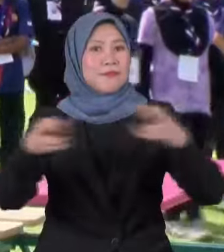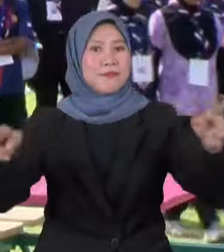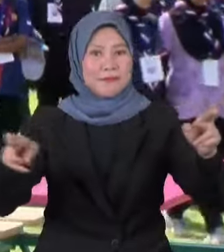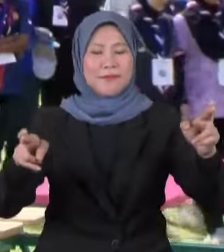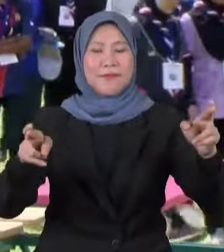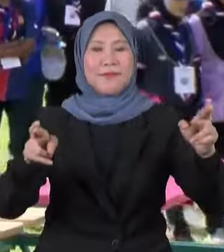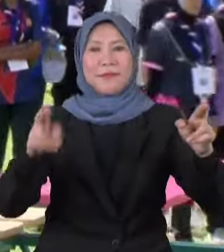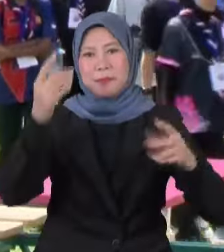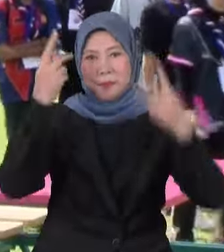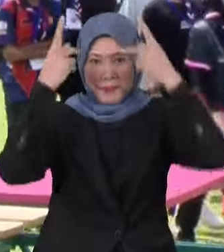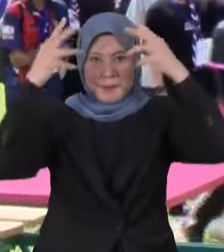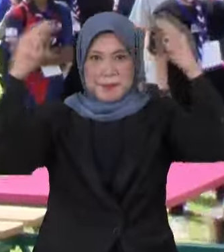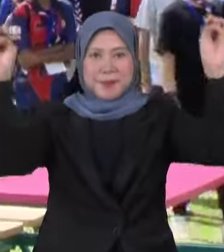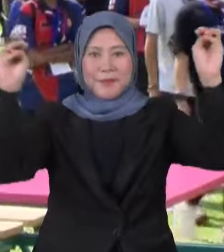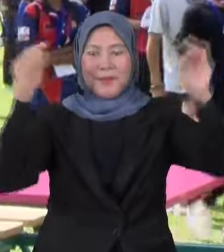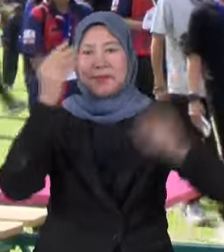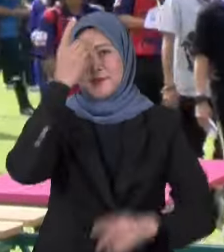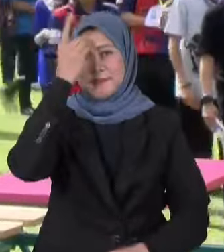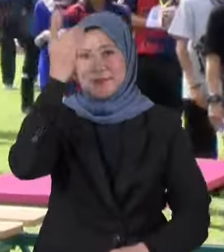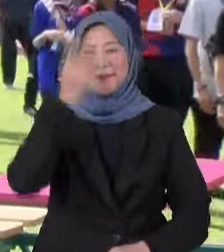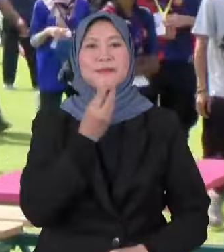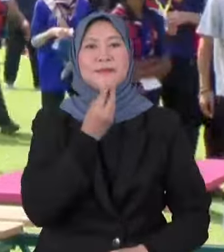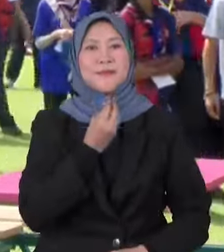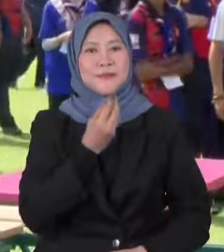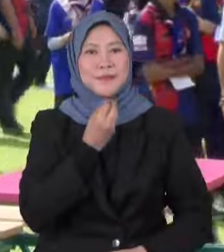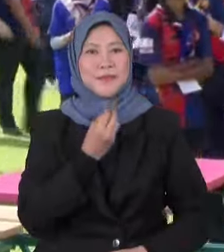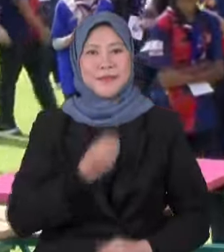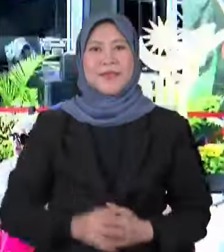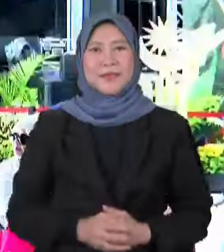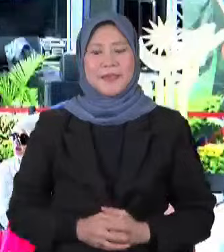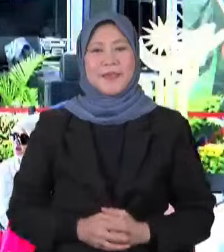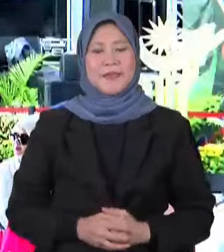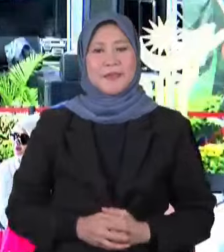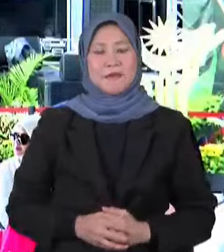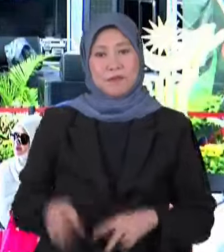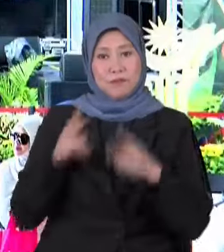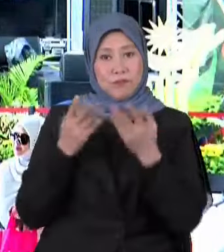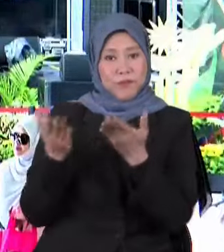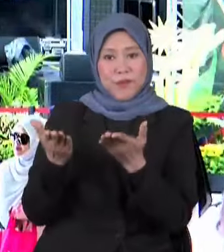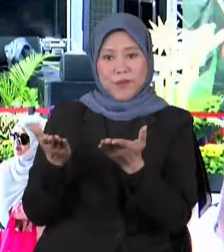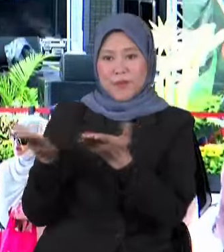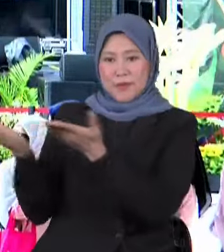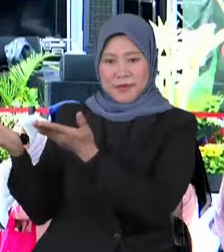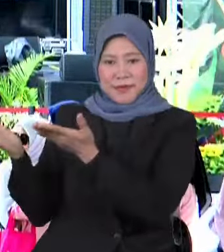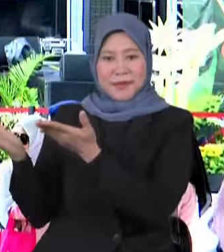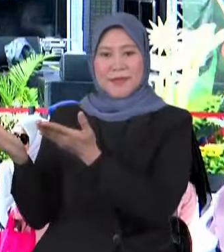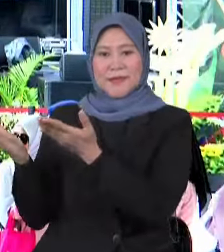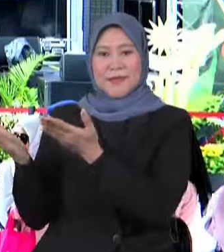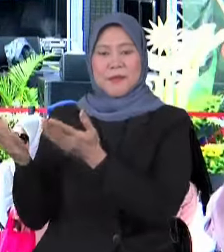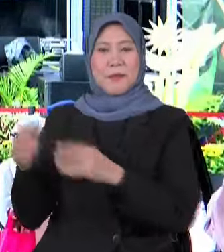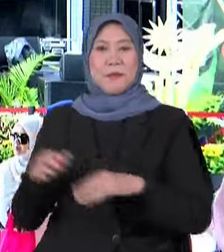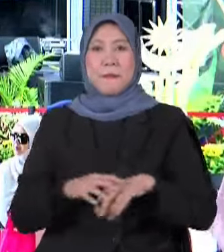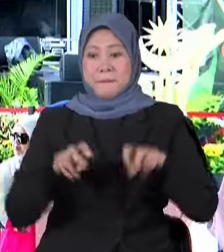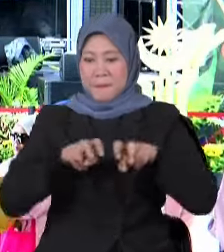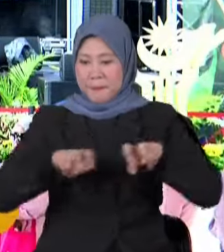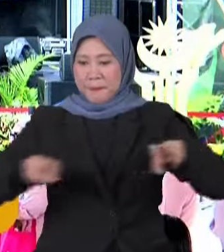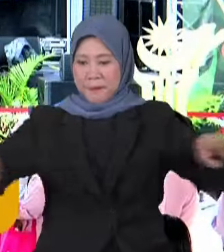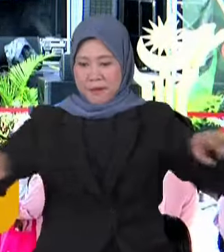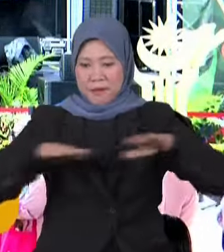Yang Amat Berhormat Perdana Menteri Datuk Seri Anwar Ibrahim. Dan seperti mana yang anda dapat saksikan di belakang saya ini, di hadapan pentas